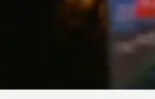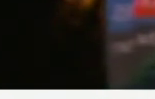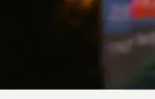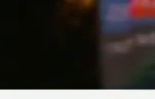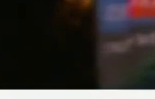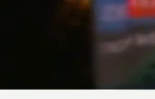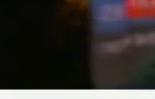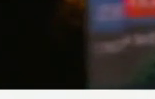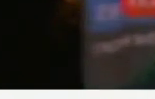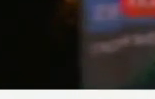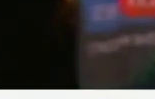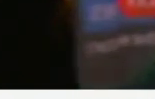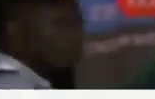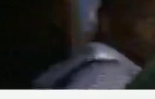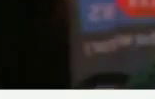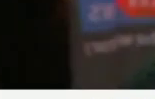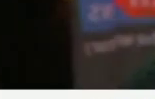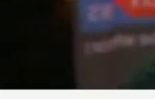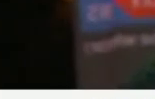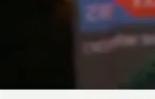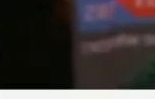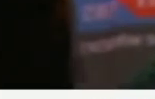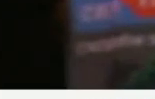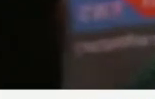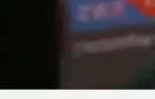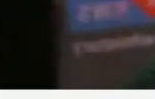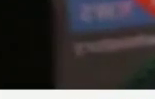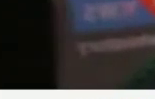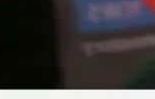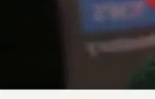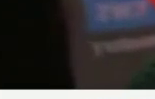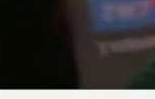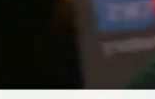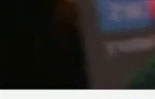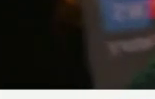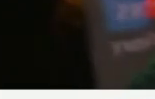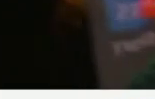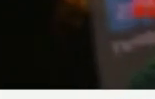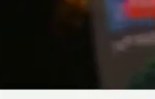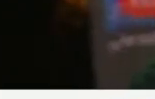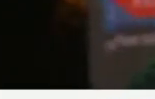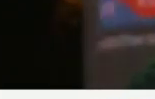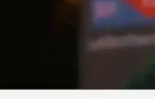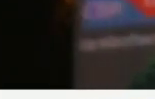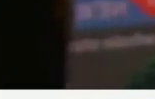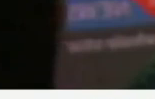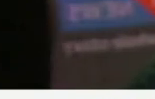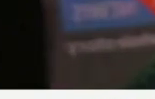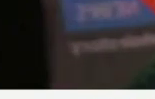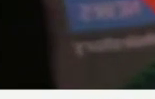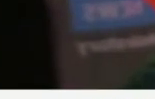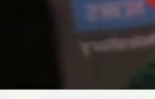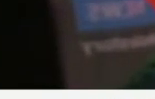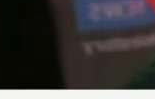pili, aliyeshinda anaweza kukubali ameshinda, aliyoshindwa akuja aseme nimesikia vile mmesema lakini sikukubaliana na haya